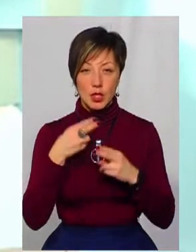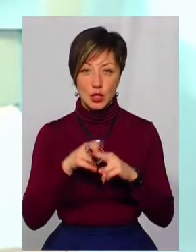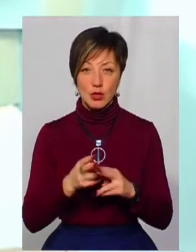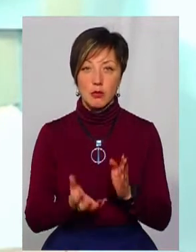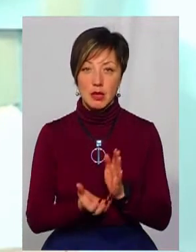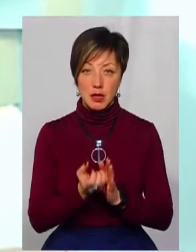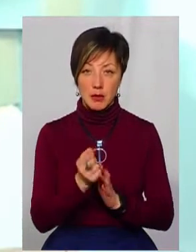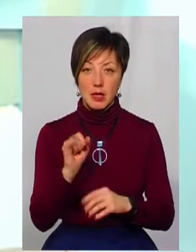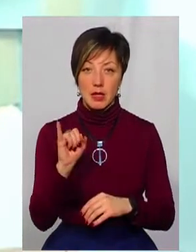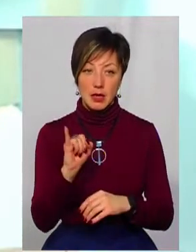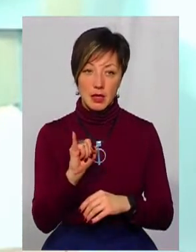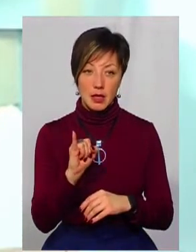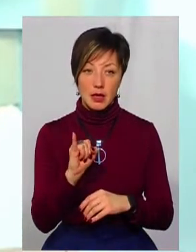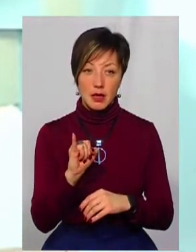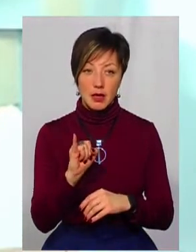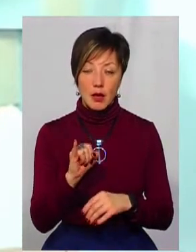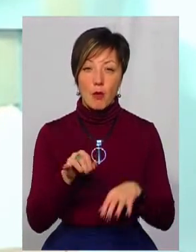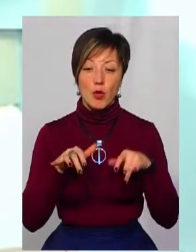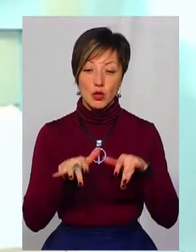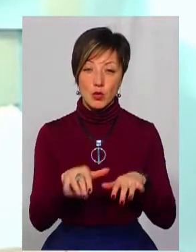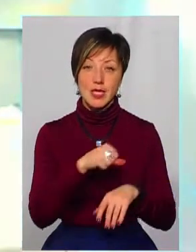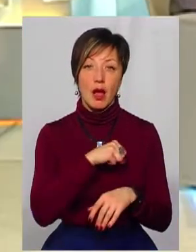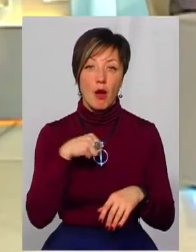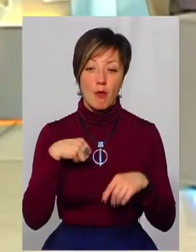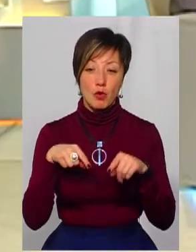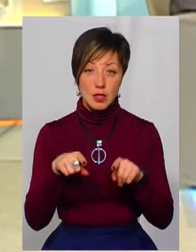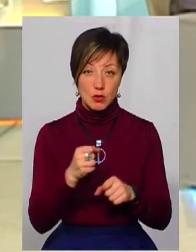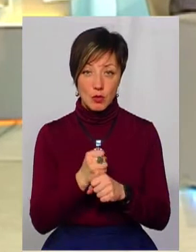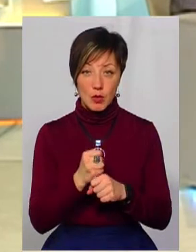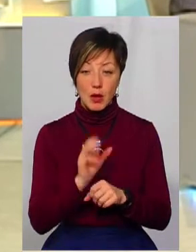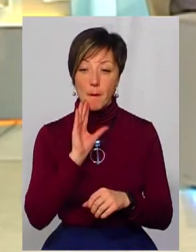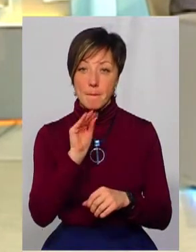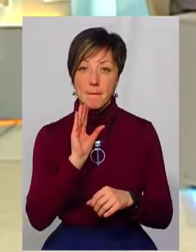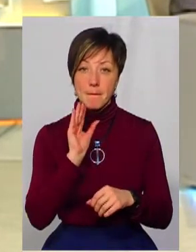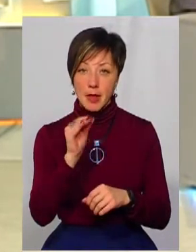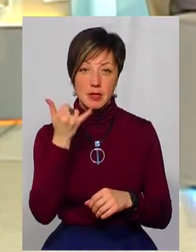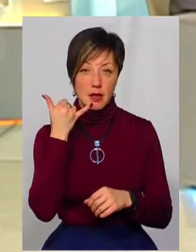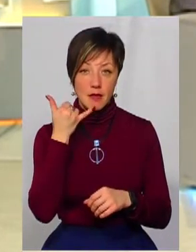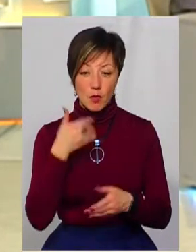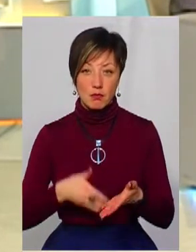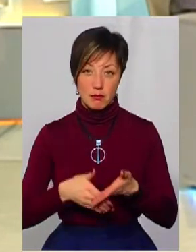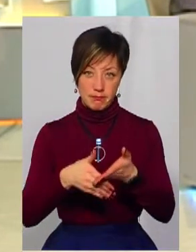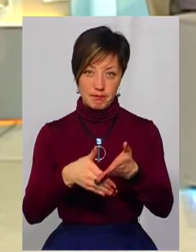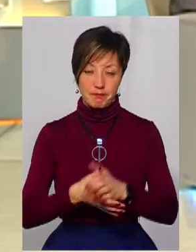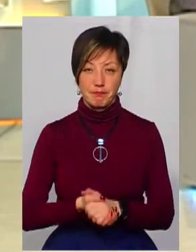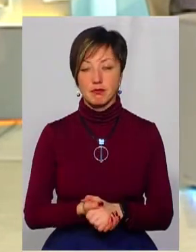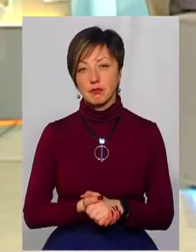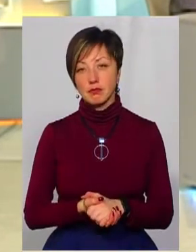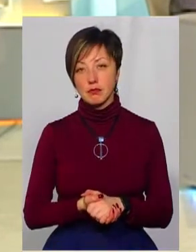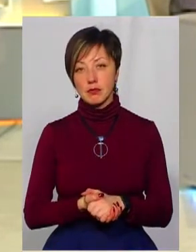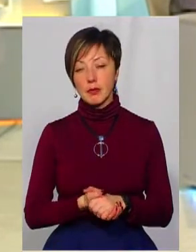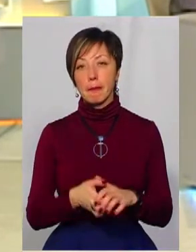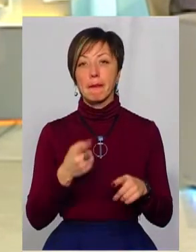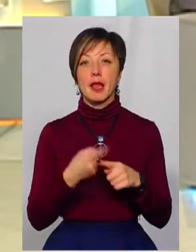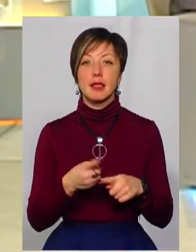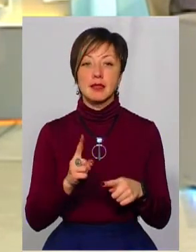технічної підтримки і провести цю всю процедуру самостійно під диктовку з телефонів технічної підтримки.